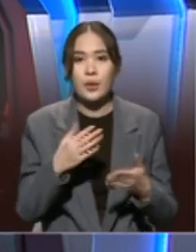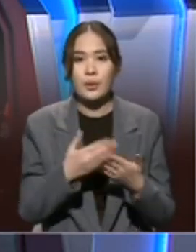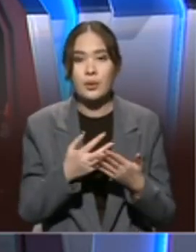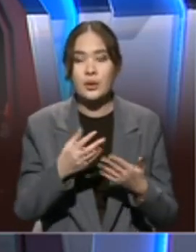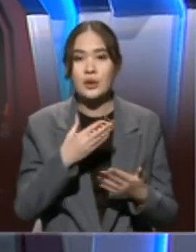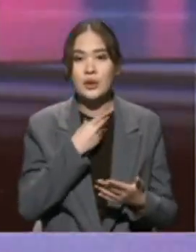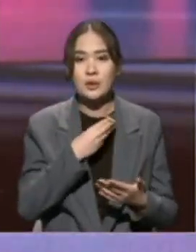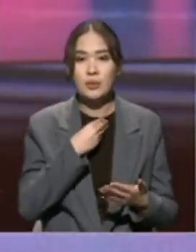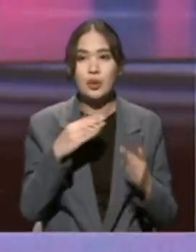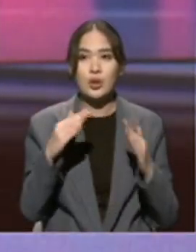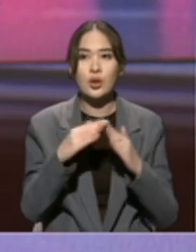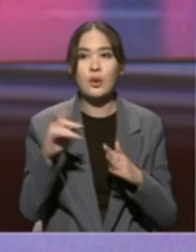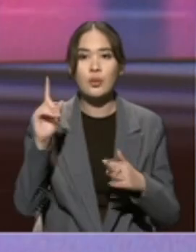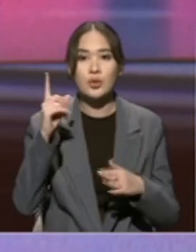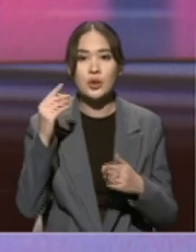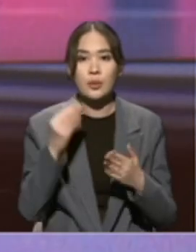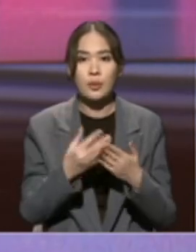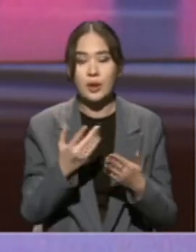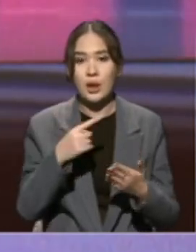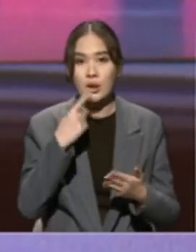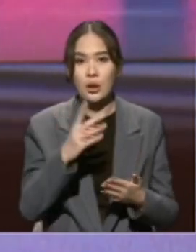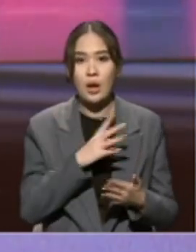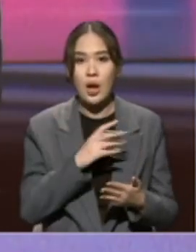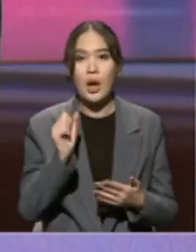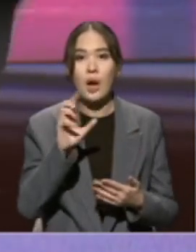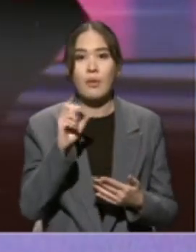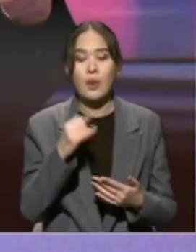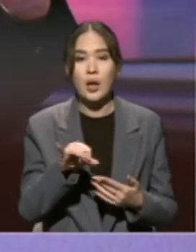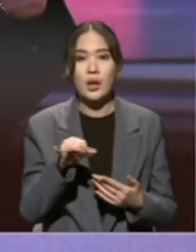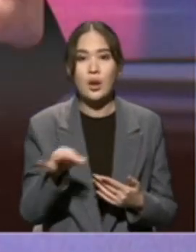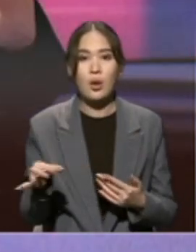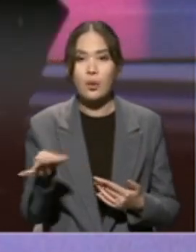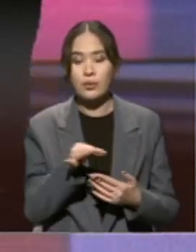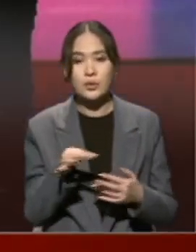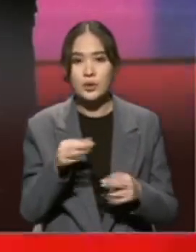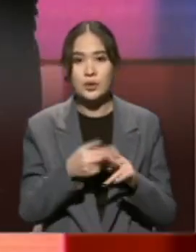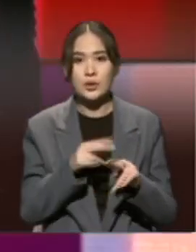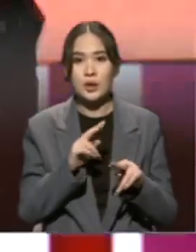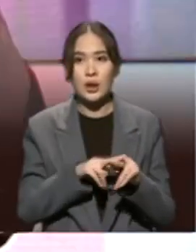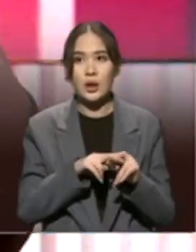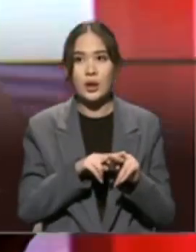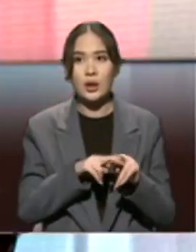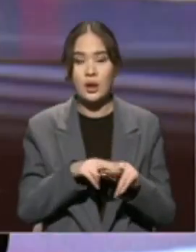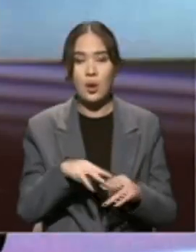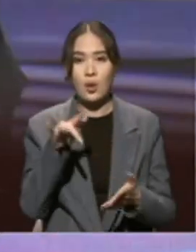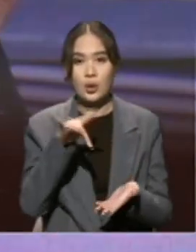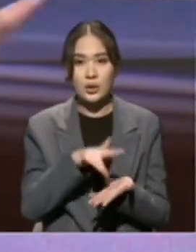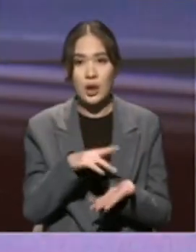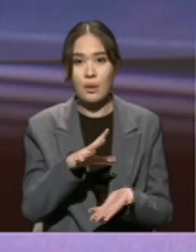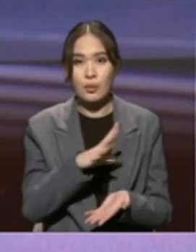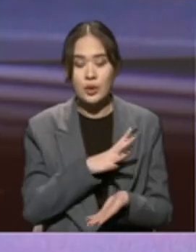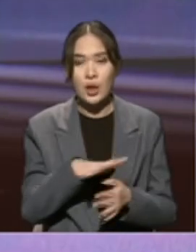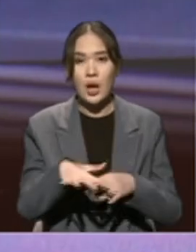Семейдегі үйлер не үшін қымбаттап кетті дейтін болсақ, Абай облыс орталығы болды, иә? Абай облыс орталығы болды. Халықтың өзінен де бар бір